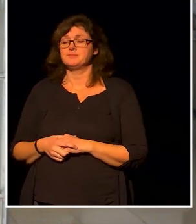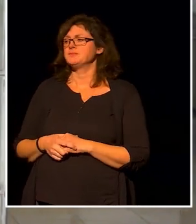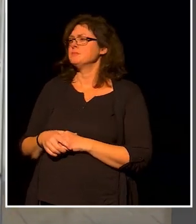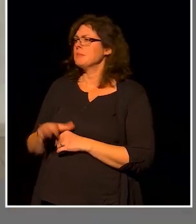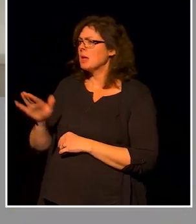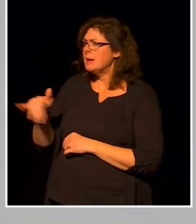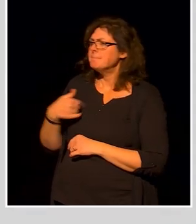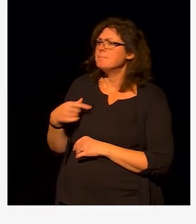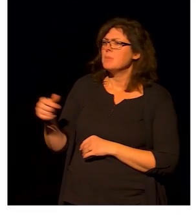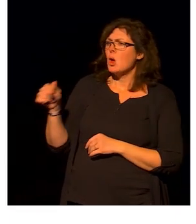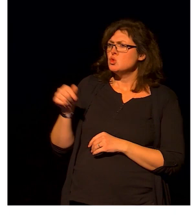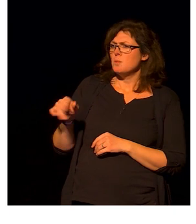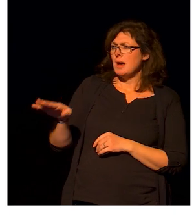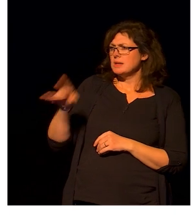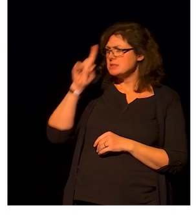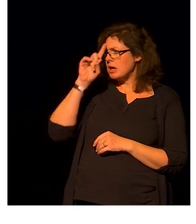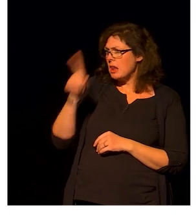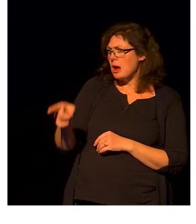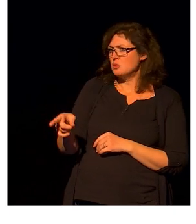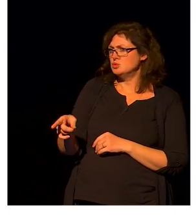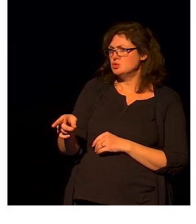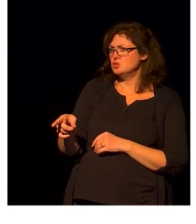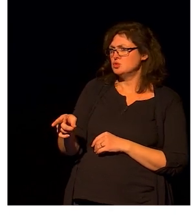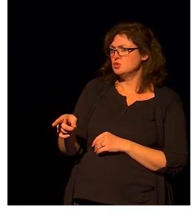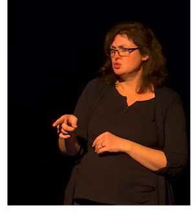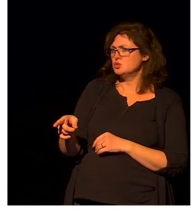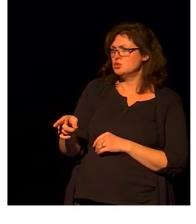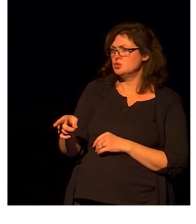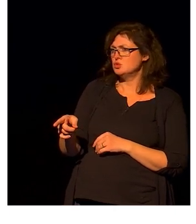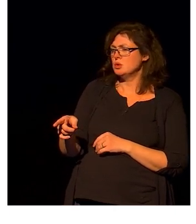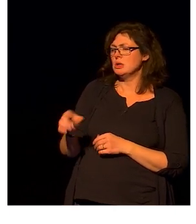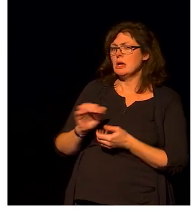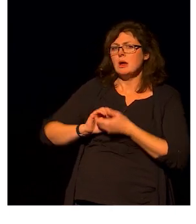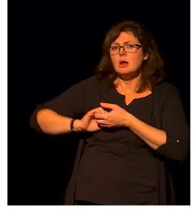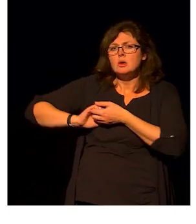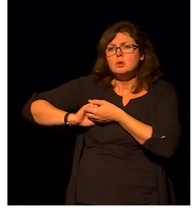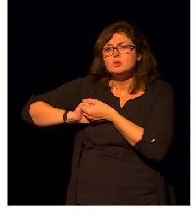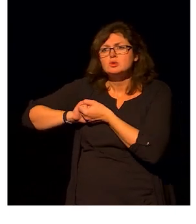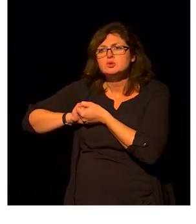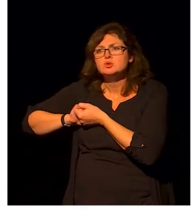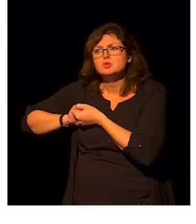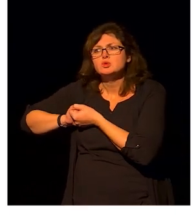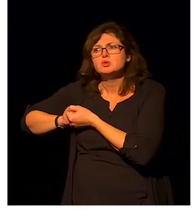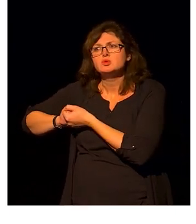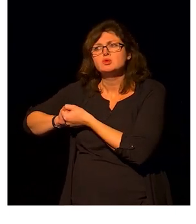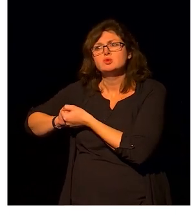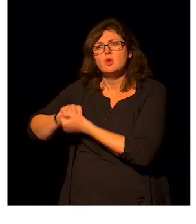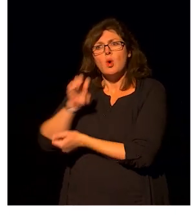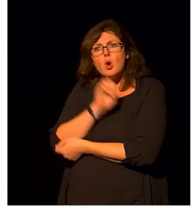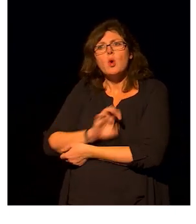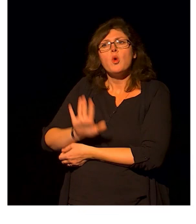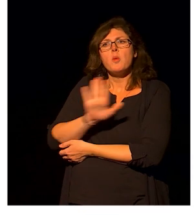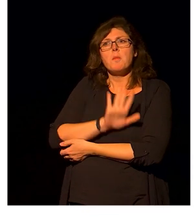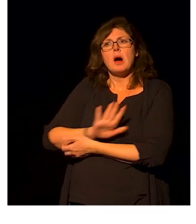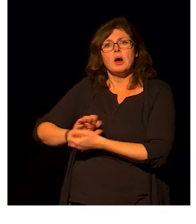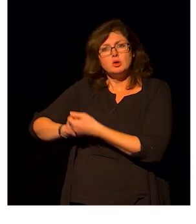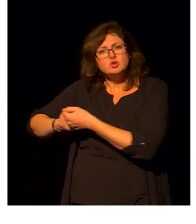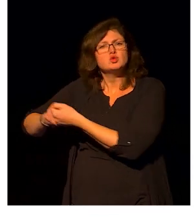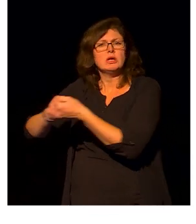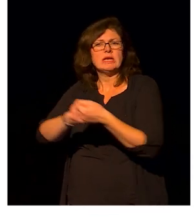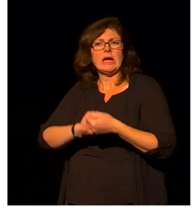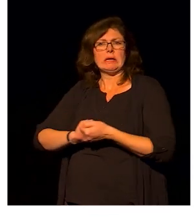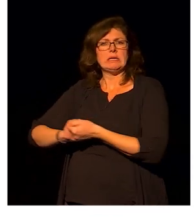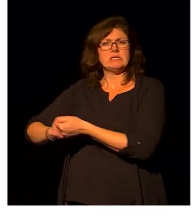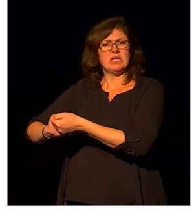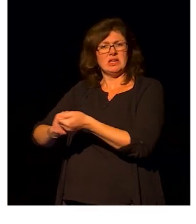Thomas, glaubst du, dass die Solidarität in den europäischen Ländern reicht,